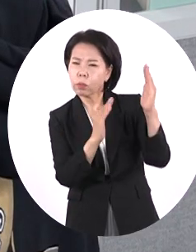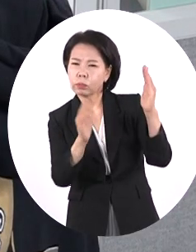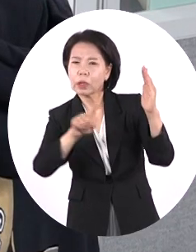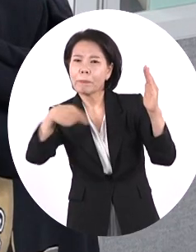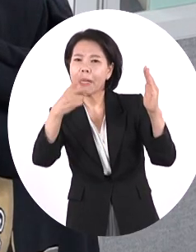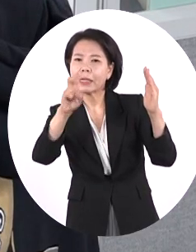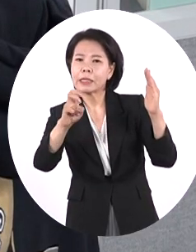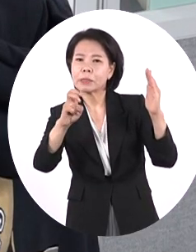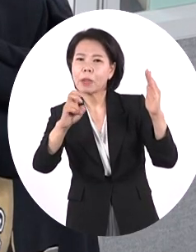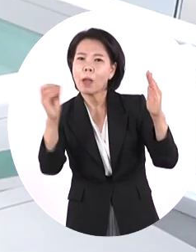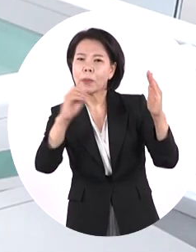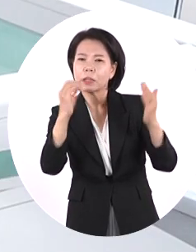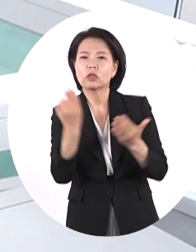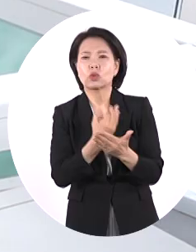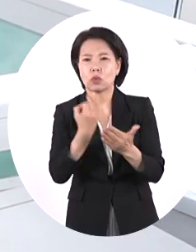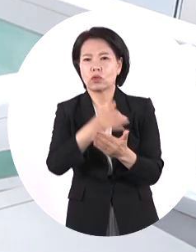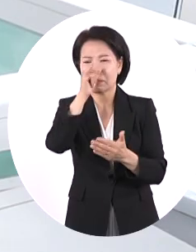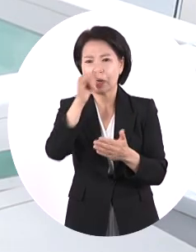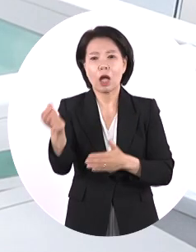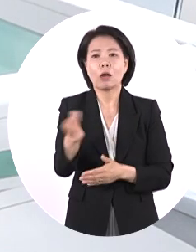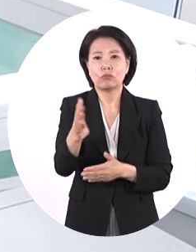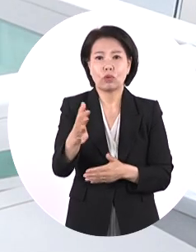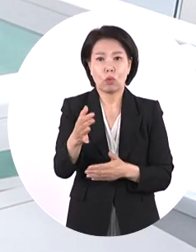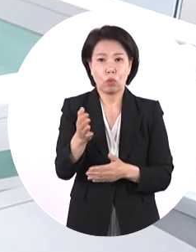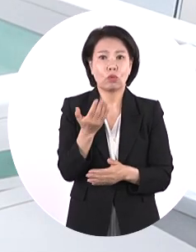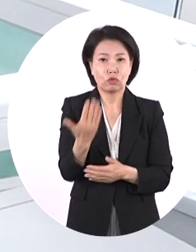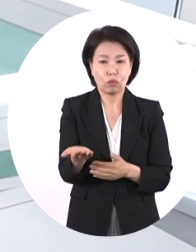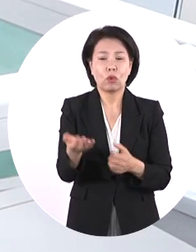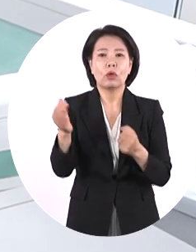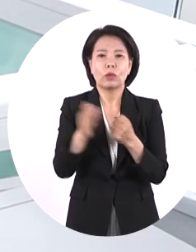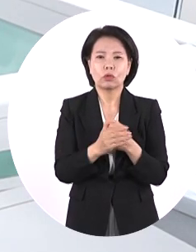중위소득 120% 이하 가정은 무료로